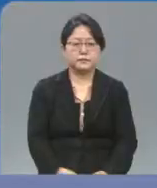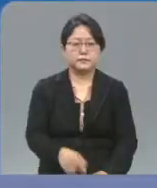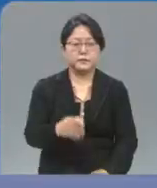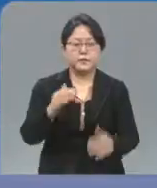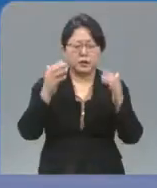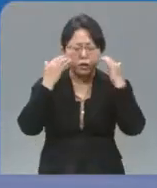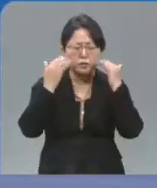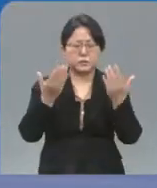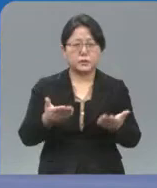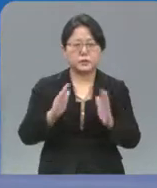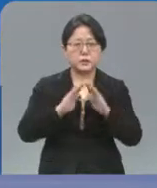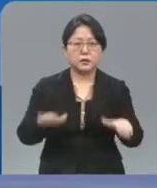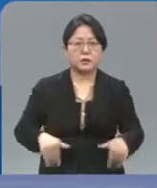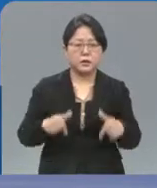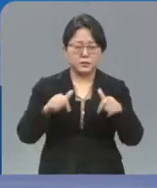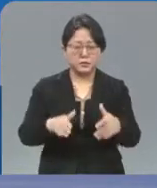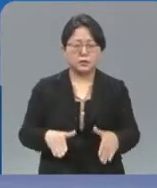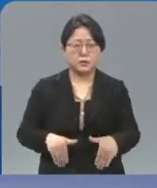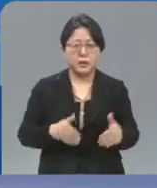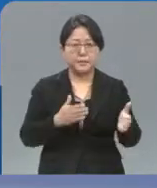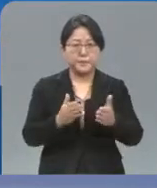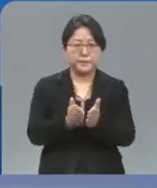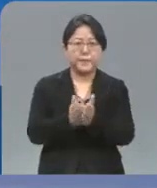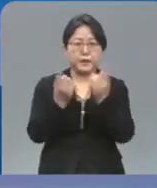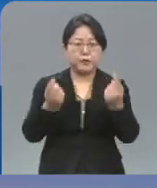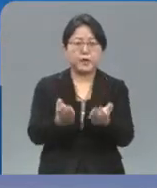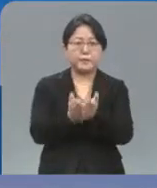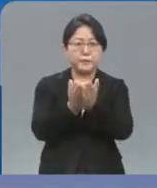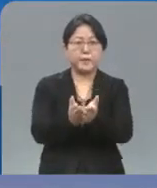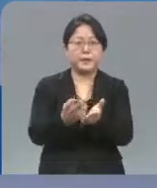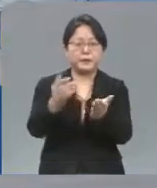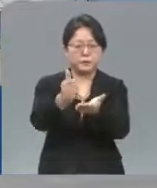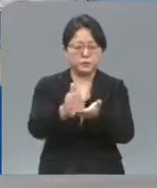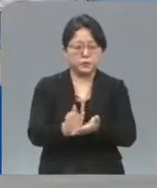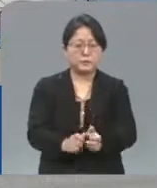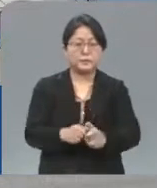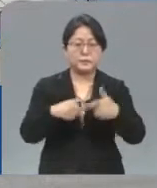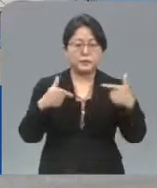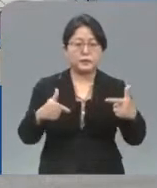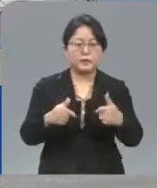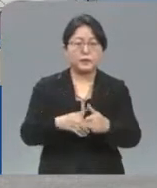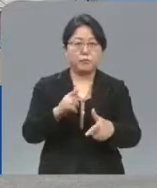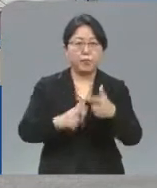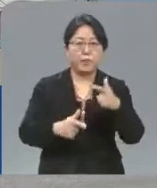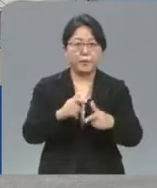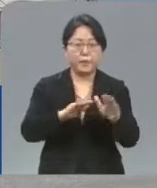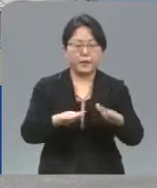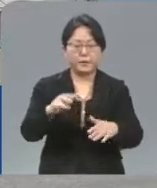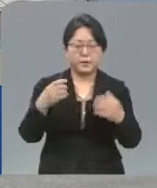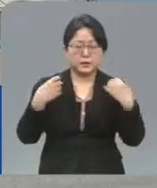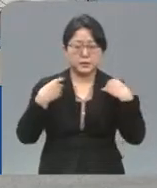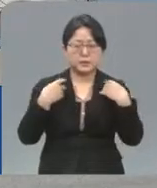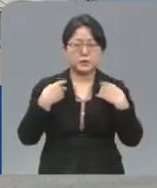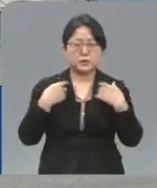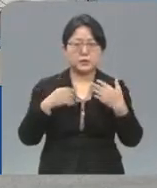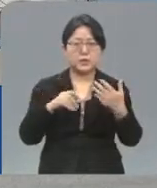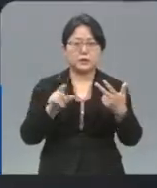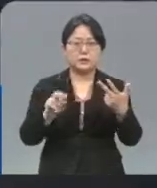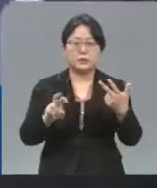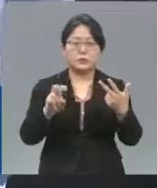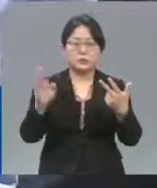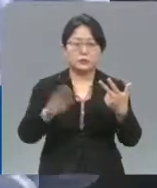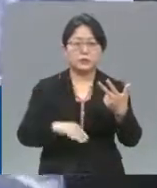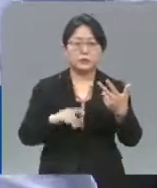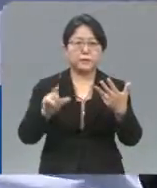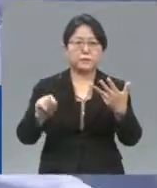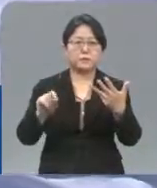여름 휴가철 전남 서남의 여객선 이용객이 증가한 것으로 나타났습니다. 목포해수청이 지난달 22일부터 이번 달